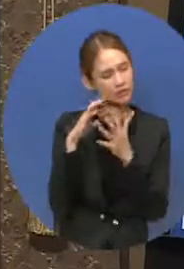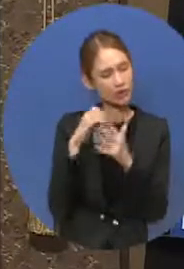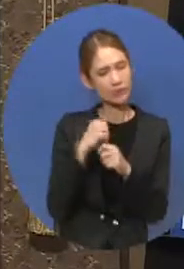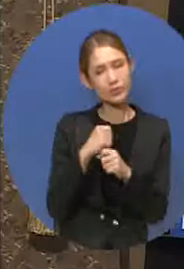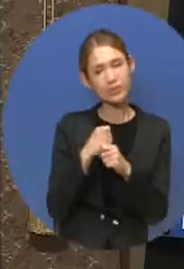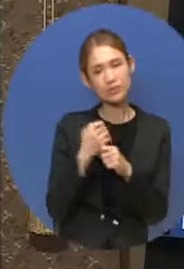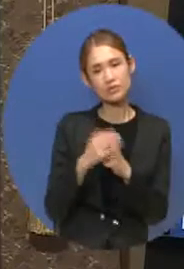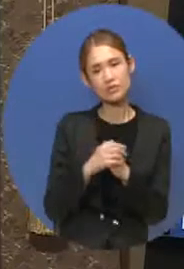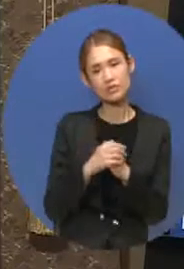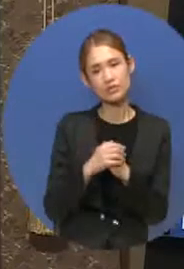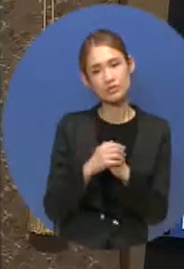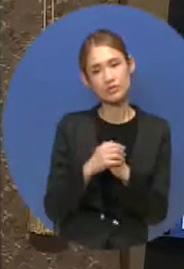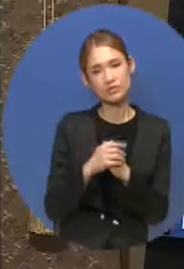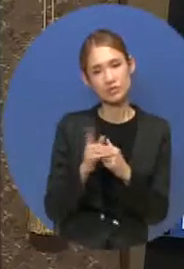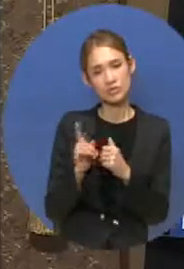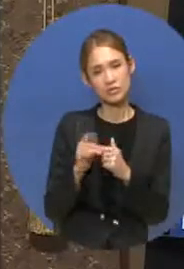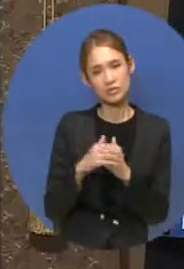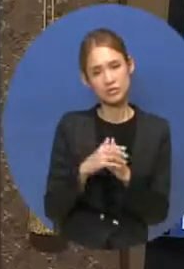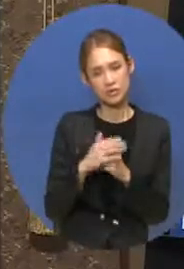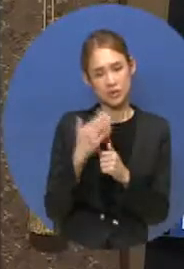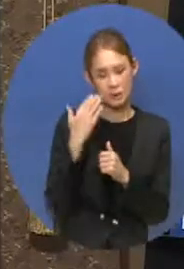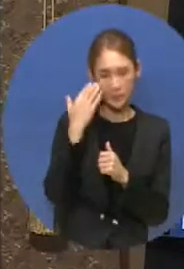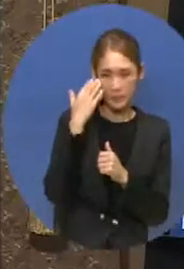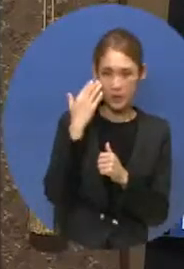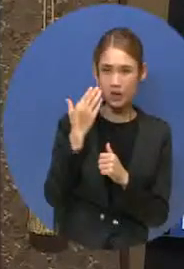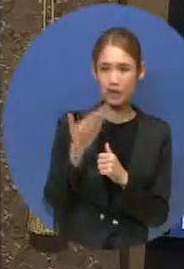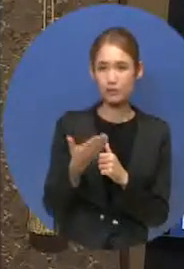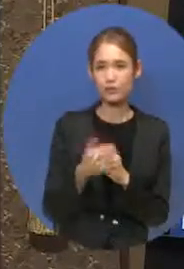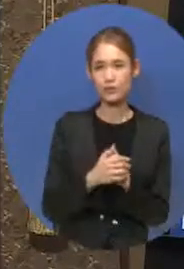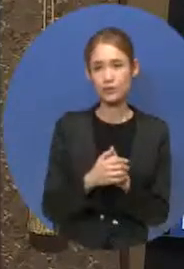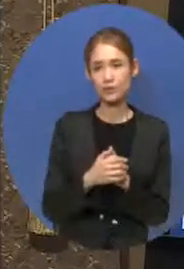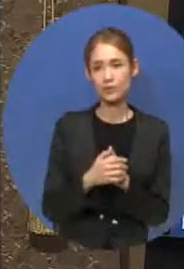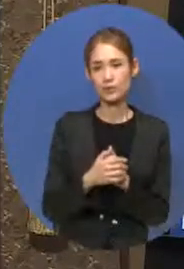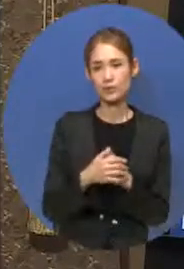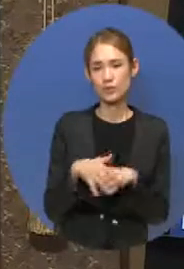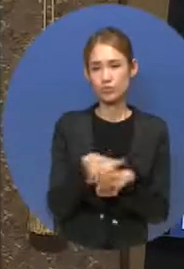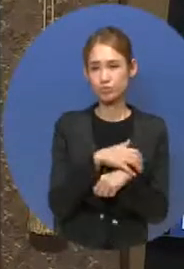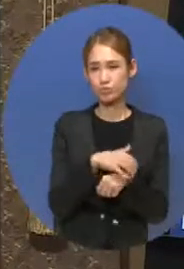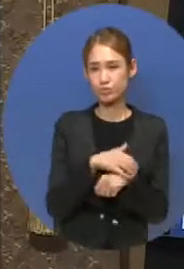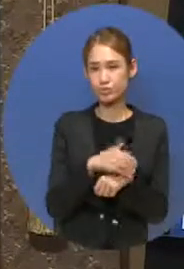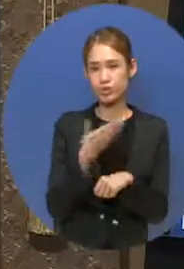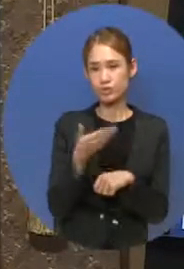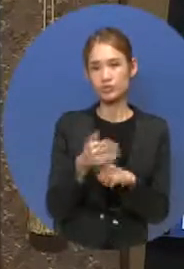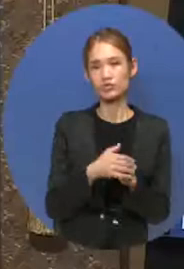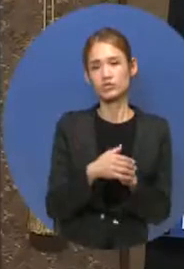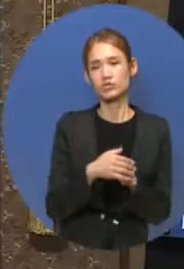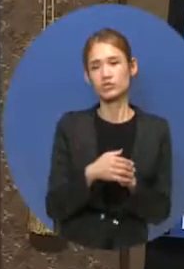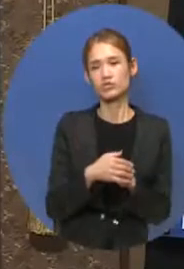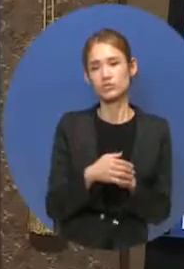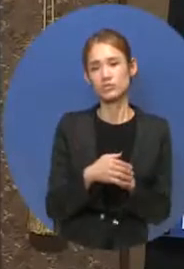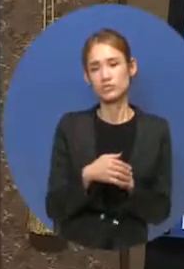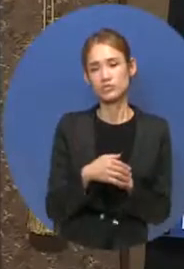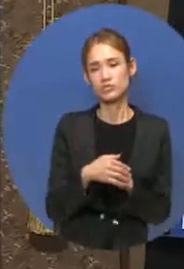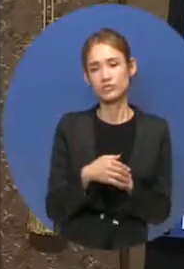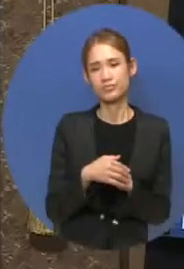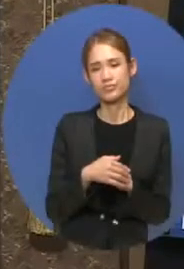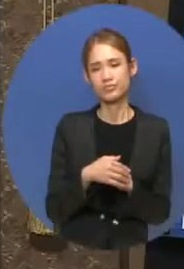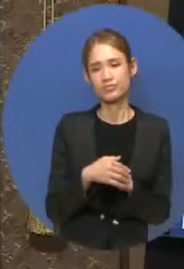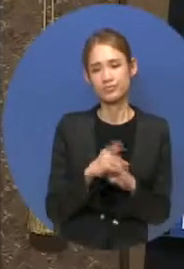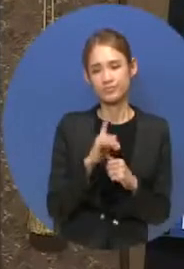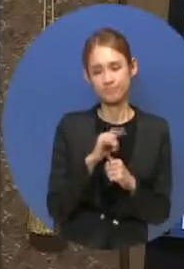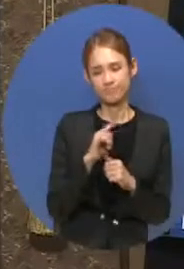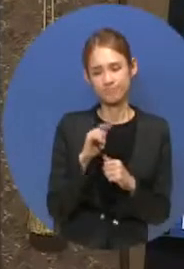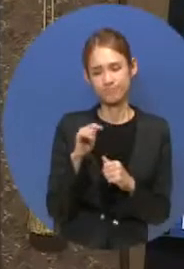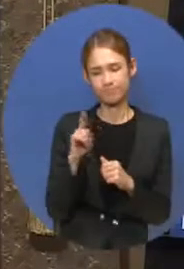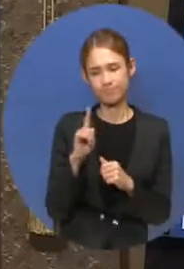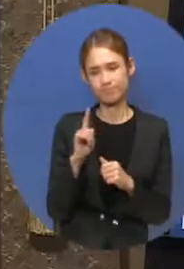하신다거나. 뭔가 이웃에게 방해를 주거나 네. 불편함을 끼치게 되면